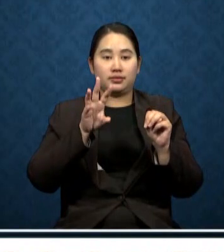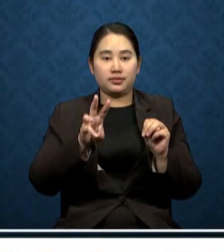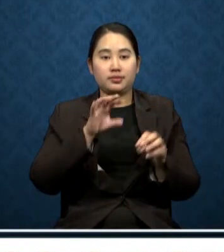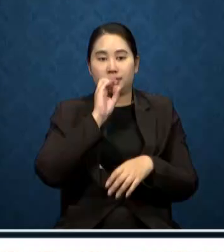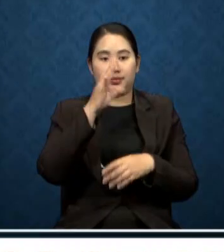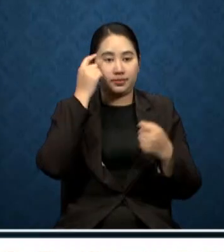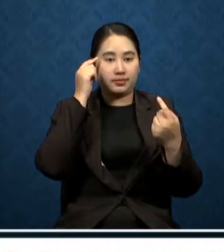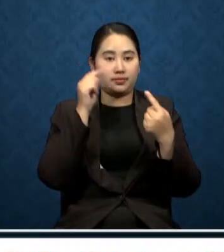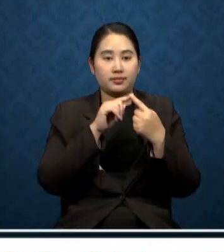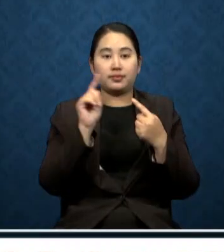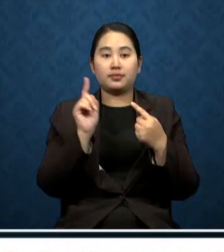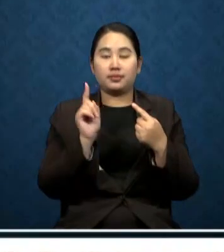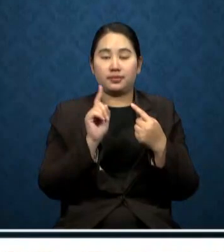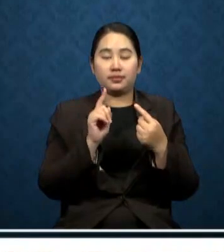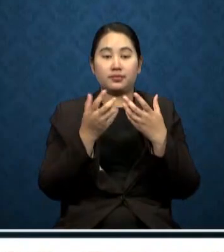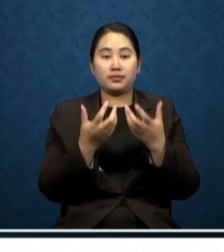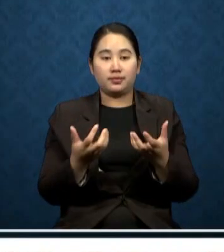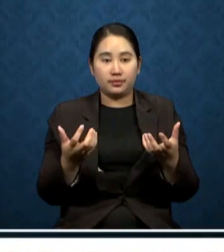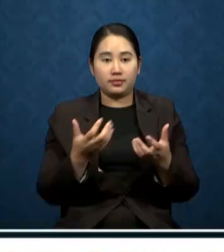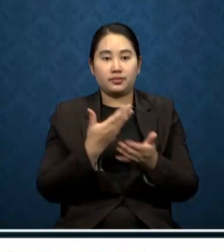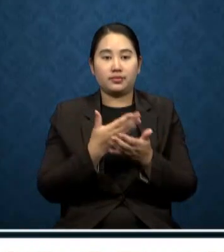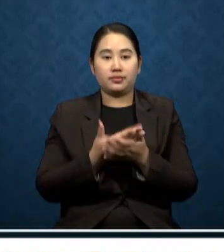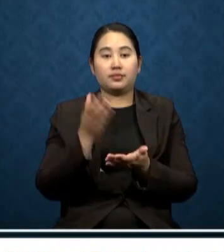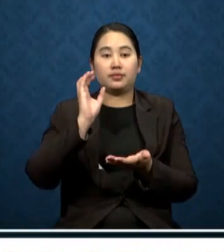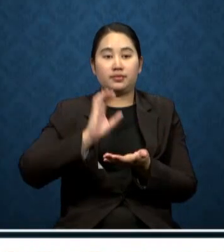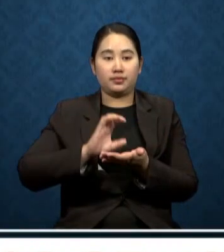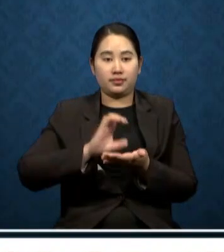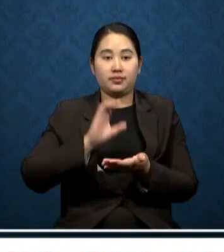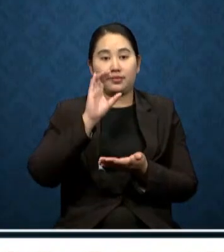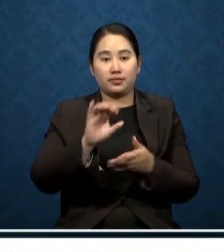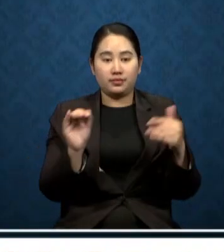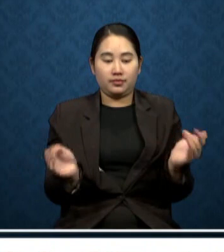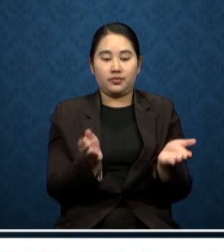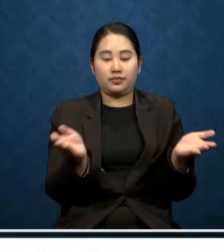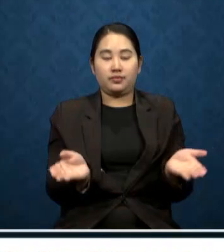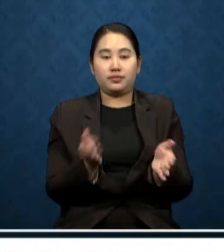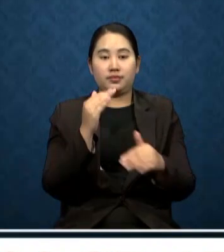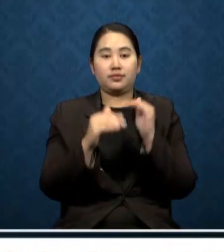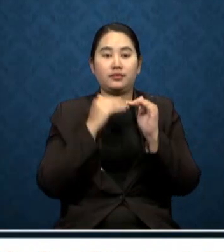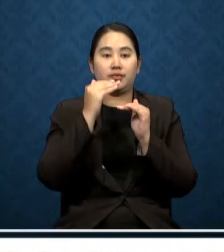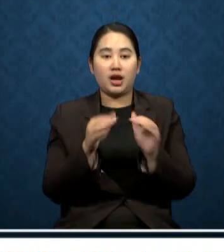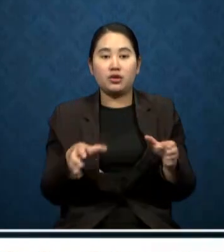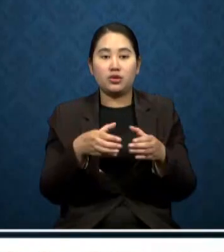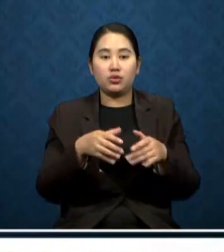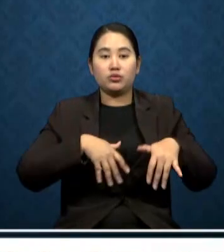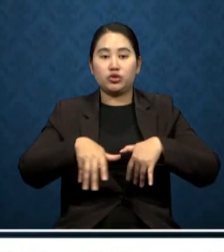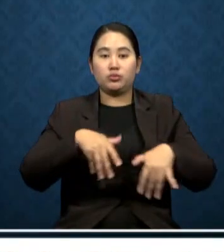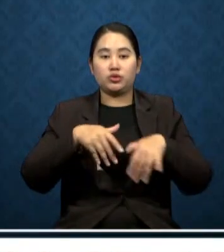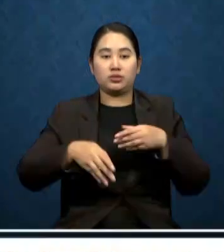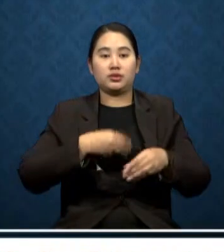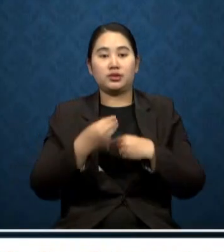มีเวาตุpettoสงของการใช้เงินขกรองทุนเพื่ส่เสริมสบmensุและพัฒ repeatedวิศารกศ Gabe